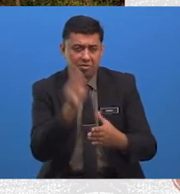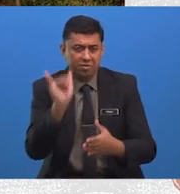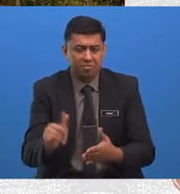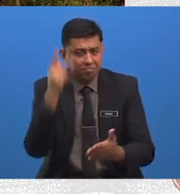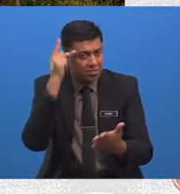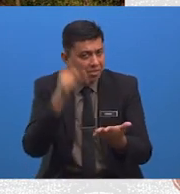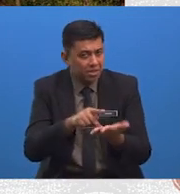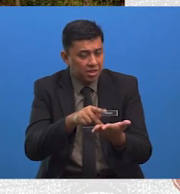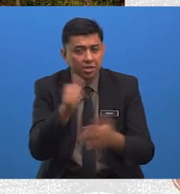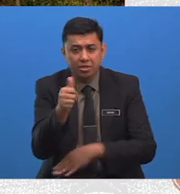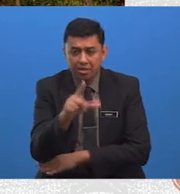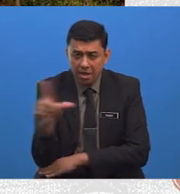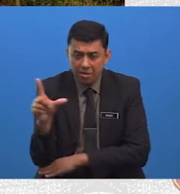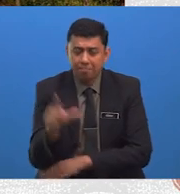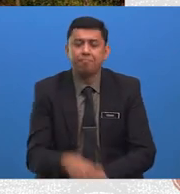ialah